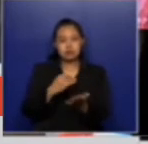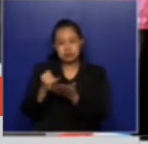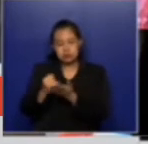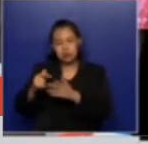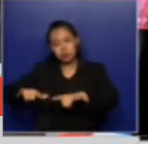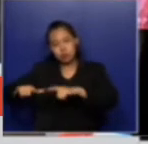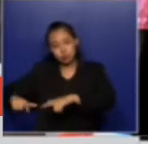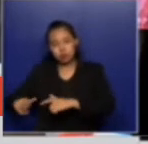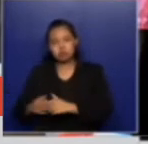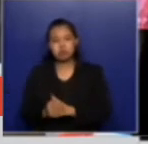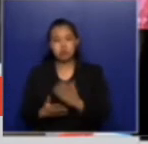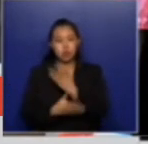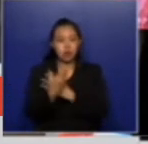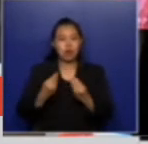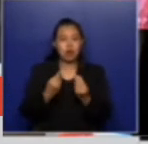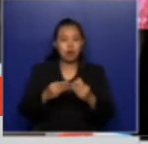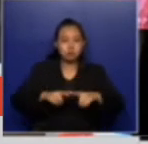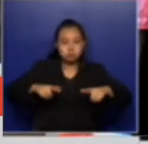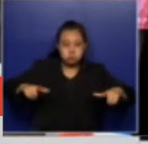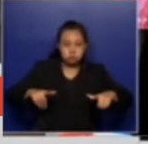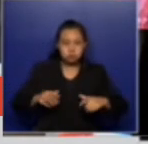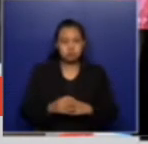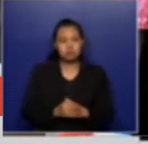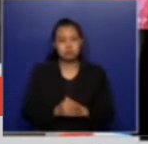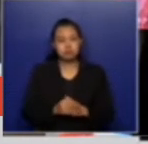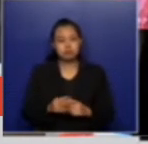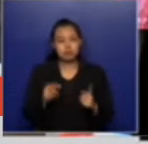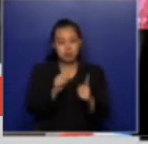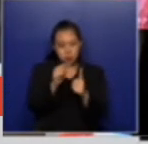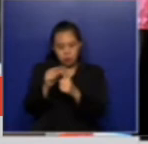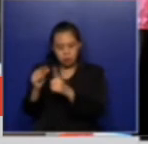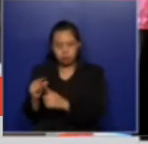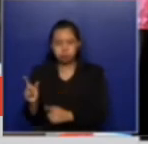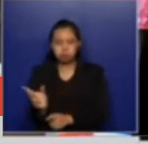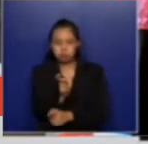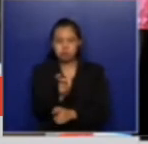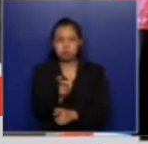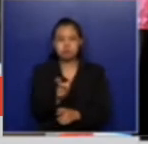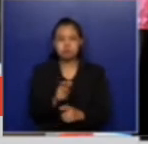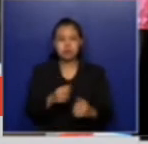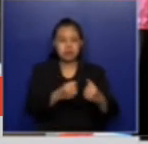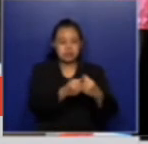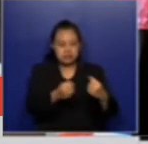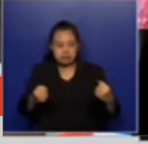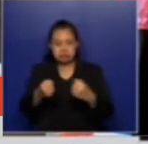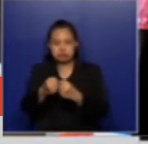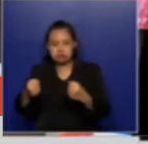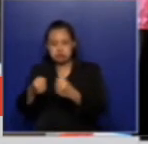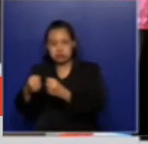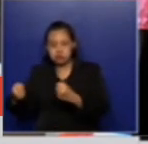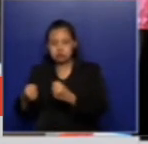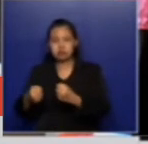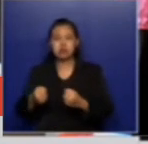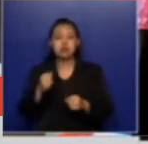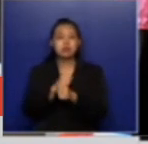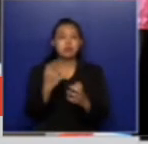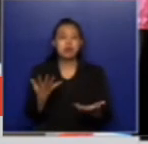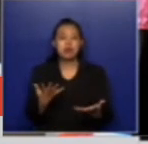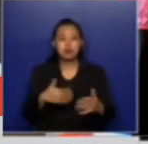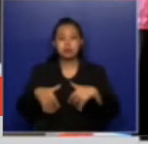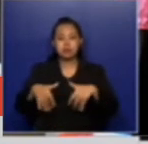ได้ขยายรายโอกาสคอนเซ็ปต์สั้นๆแต่เอาไปขยายความครับทำยังไงให้ประชาชนคนไทยในประเ